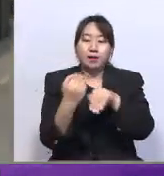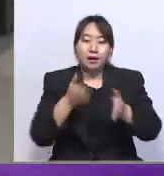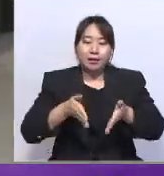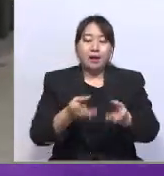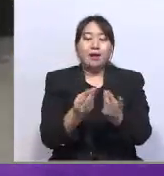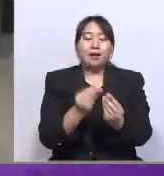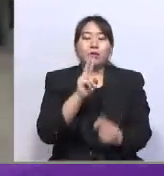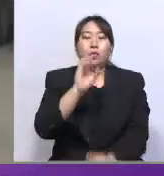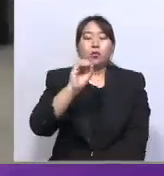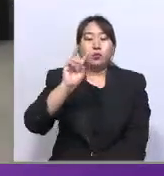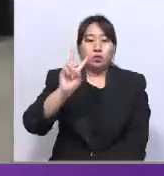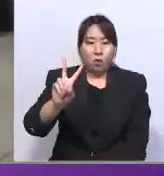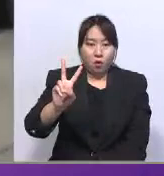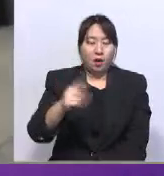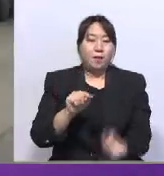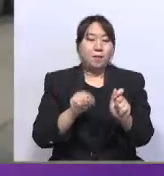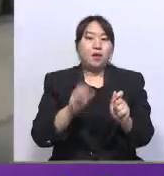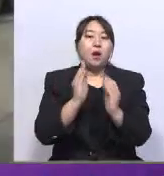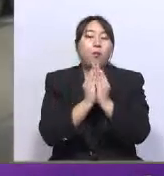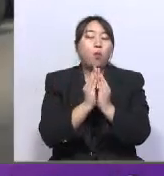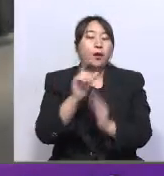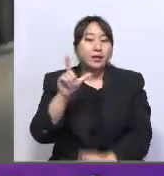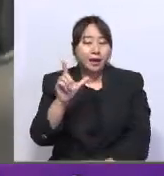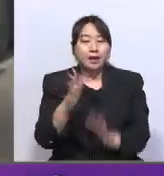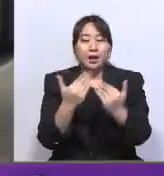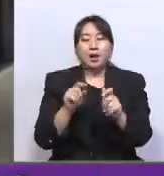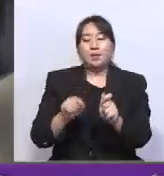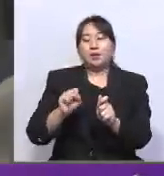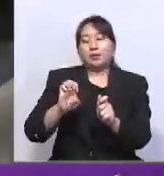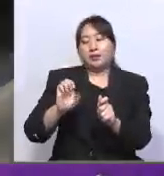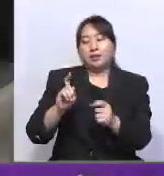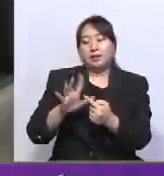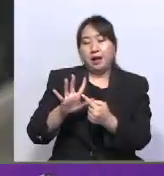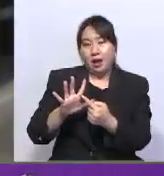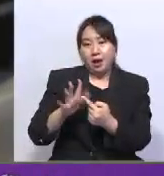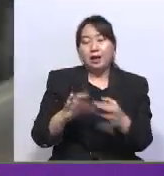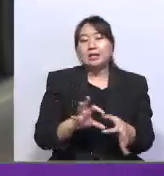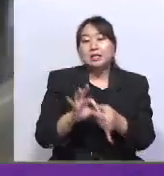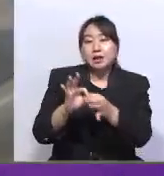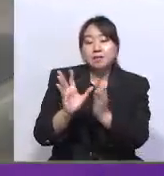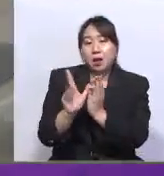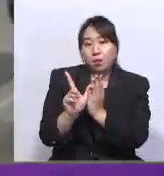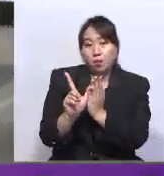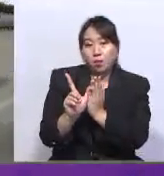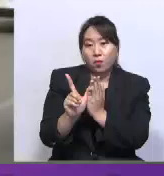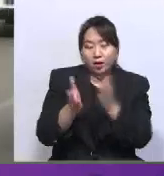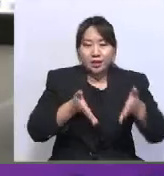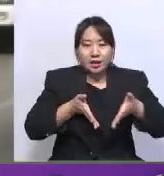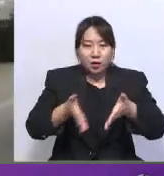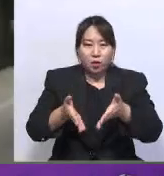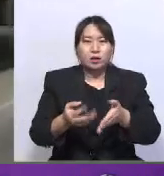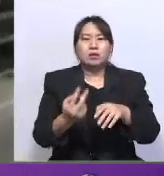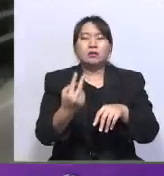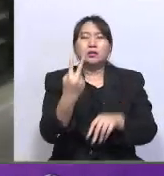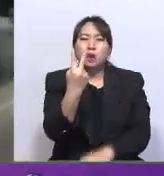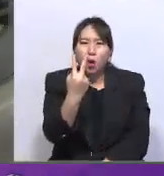ข202ในอำเภอบัวใหญ่อำเภอศรีดาไปถึงอำเภอคงเชื่อมจังหวัดชัยภูมิในช่วงที่เป็นถนน2ช่องจ